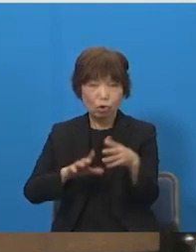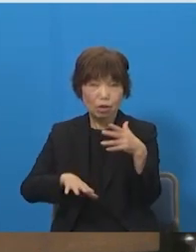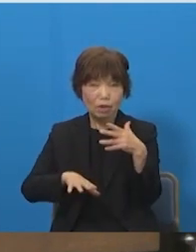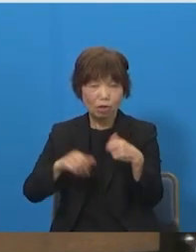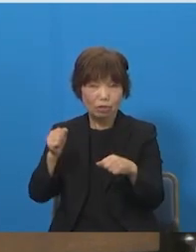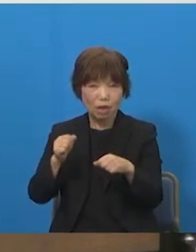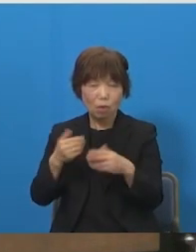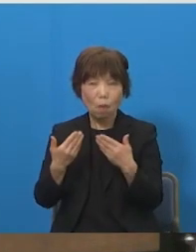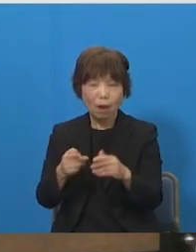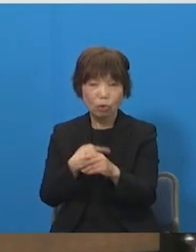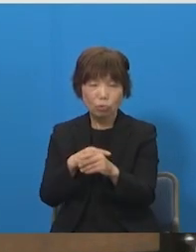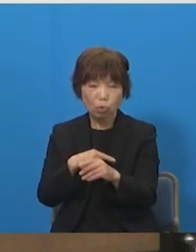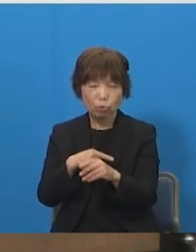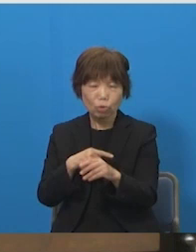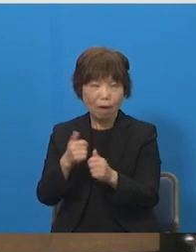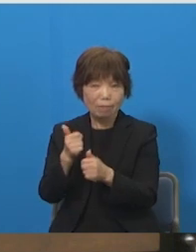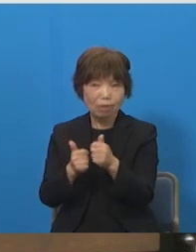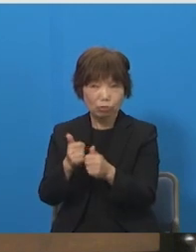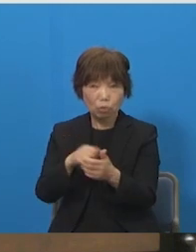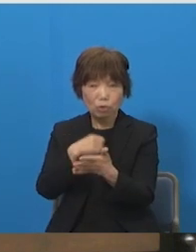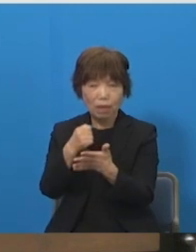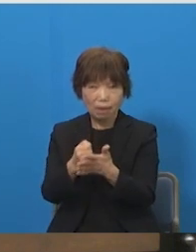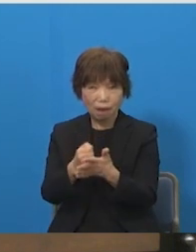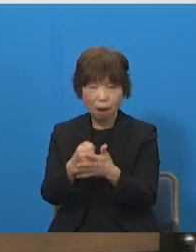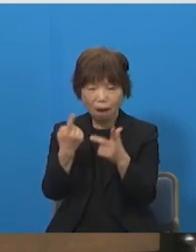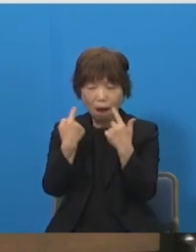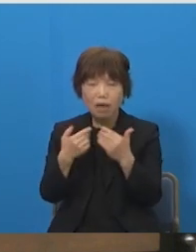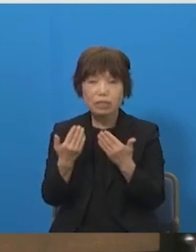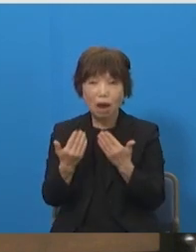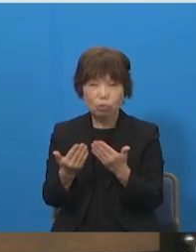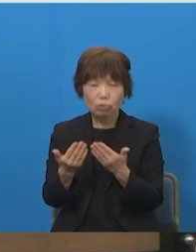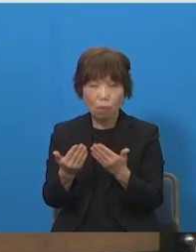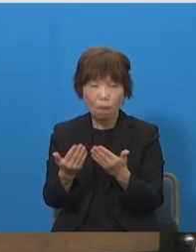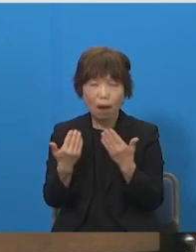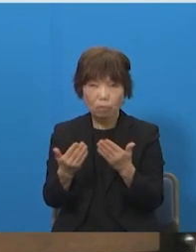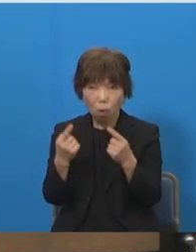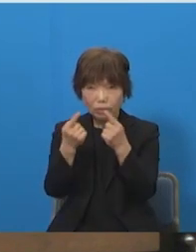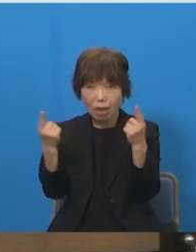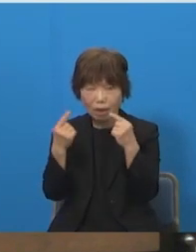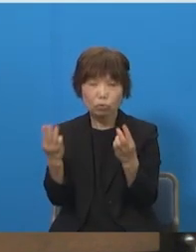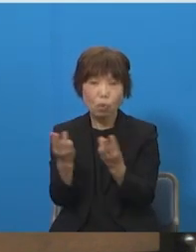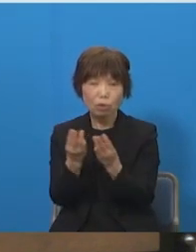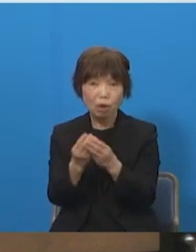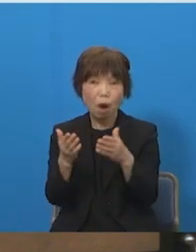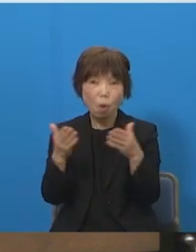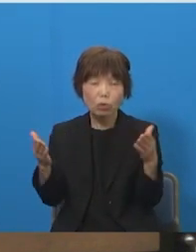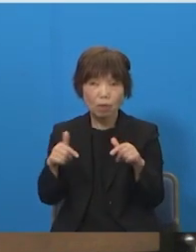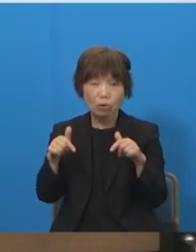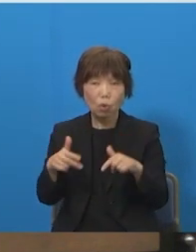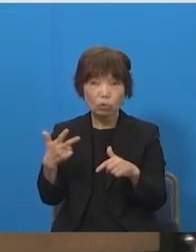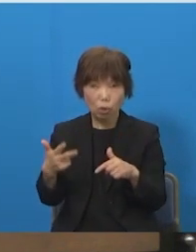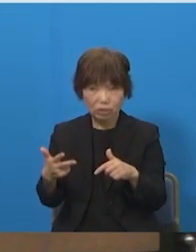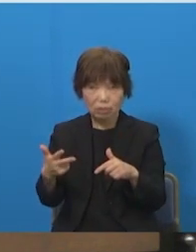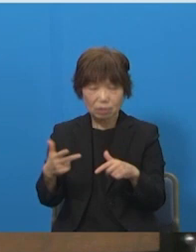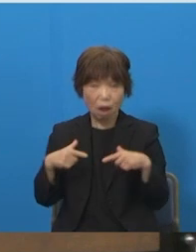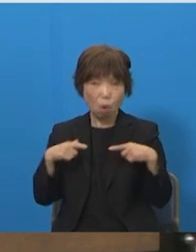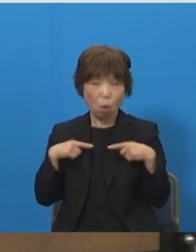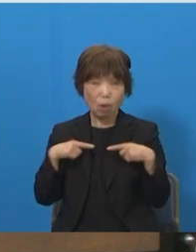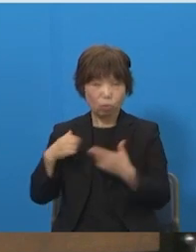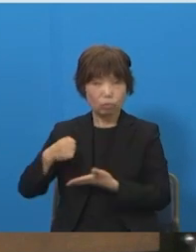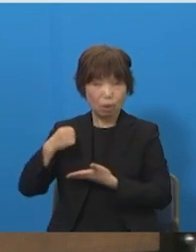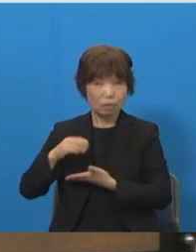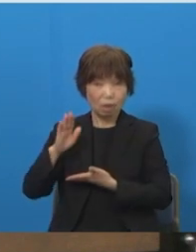の学力テストの成果、私学の学校や大学数の多いことは、本市が誇れる財産であ